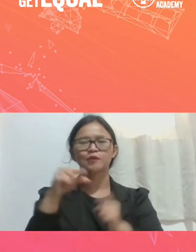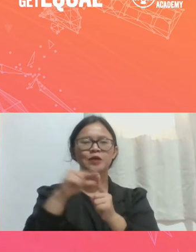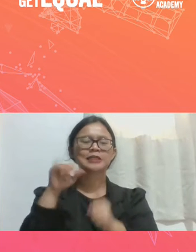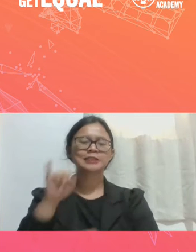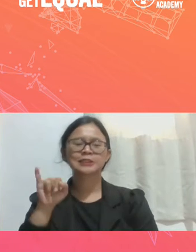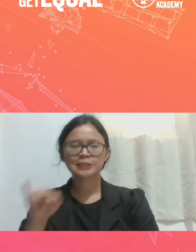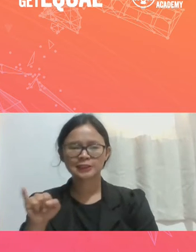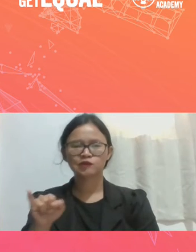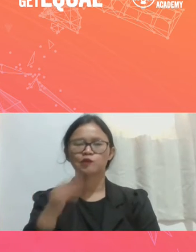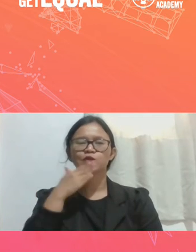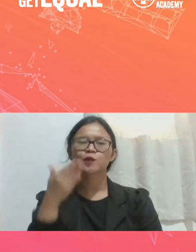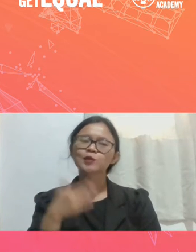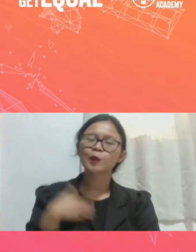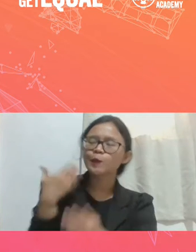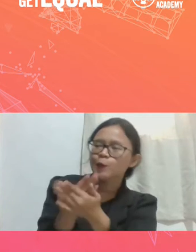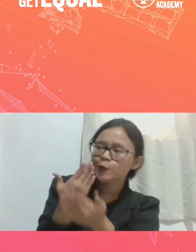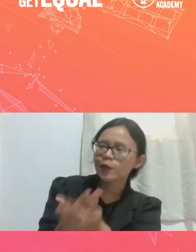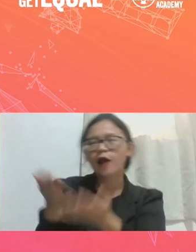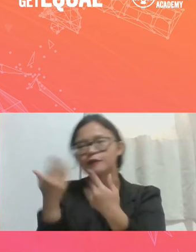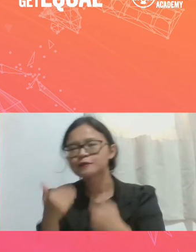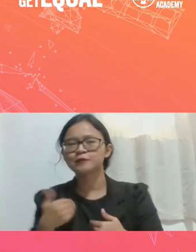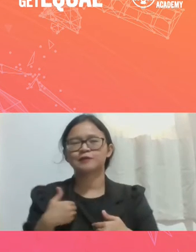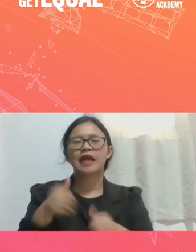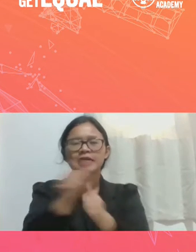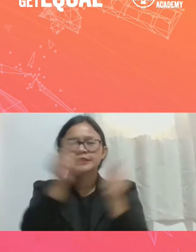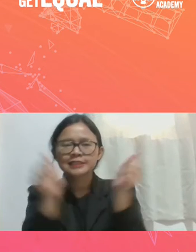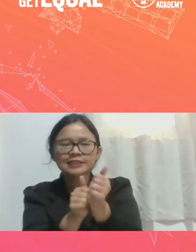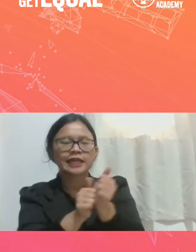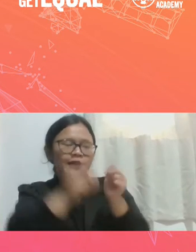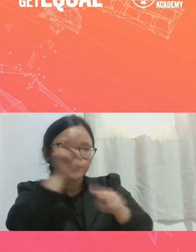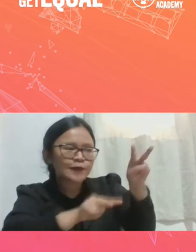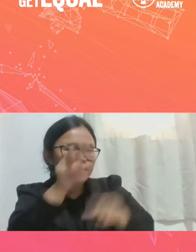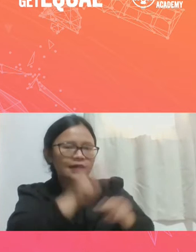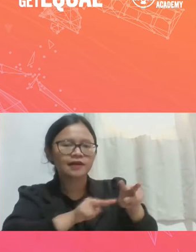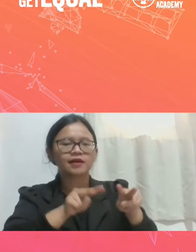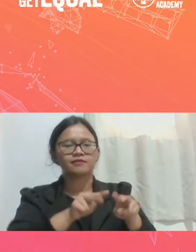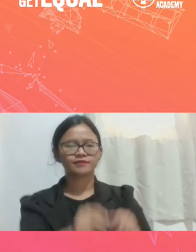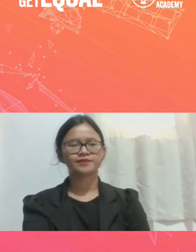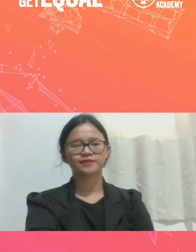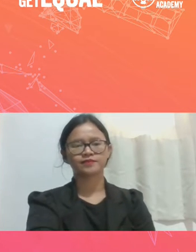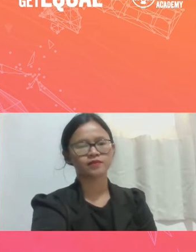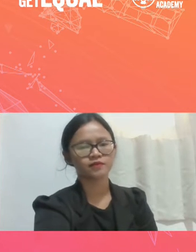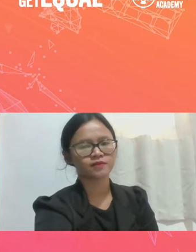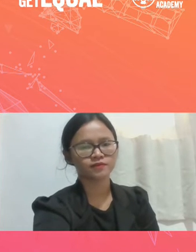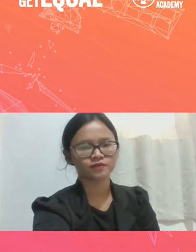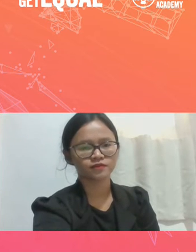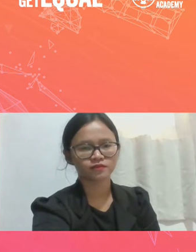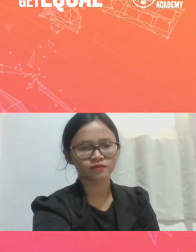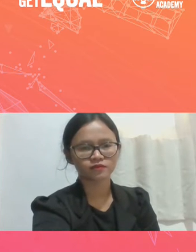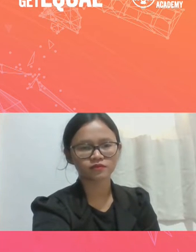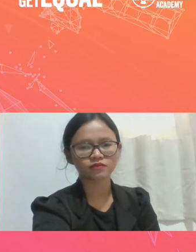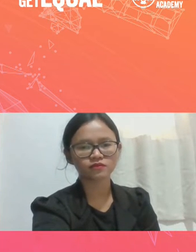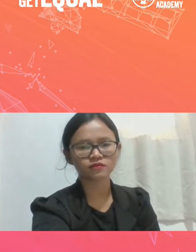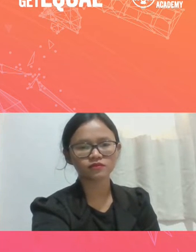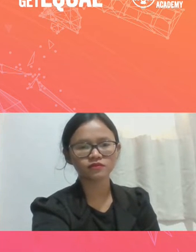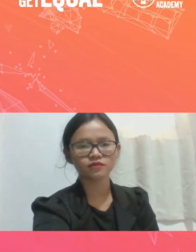juga minta advis Bu Valen sebagai Asisten Deputi Perlindungan Anak dan dari Kekerasan dari KPPA. Ibu